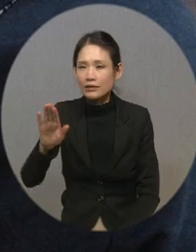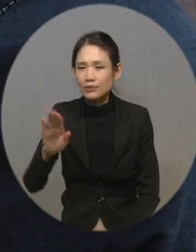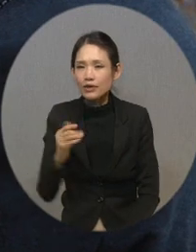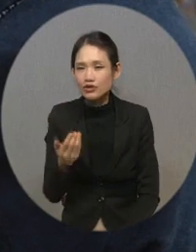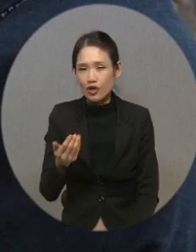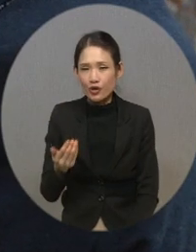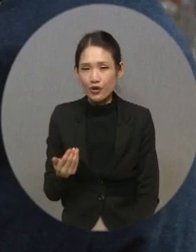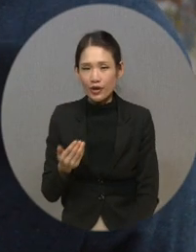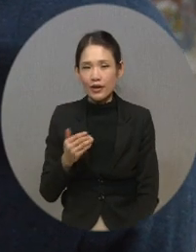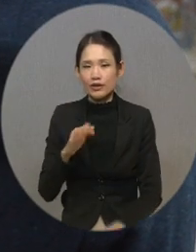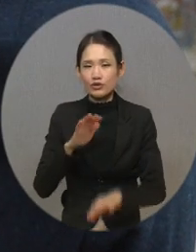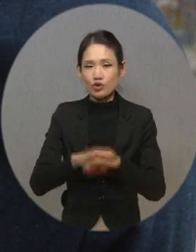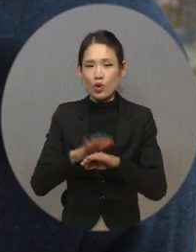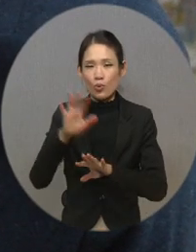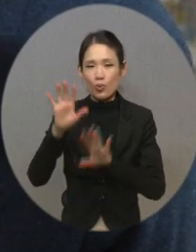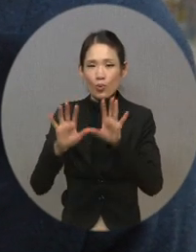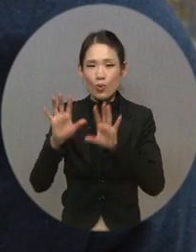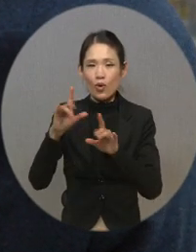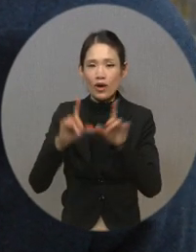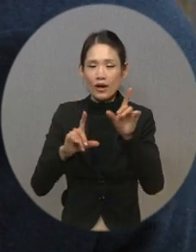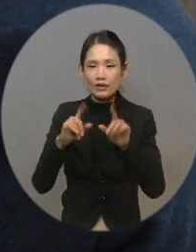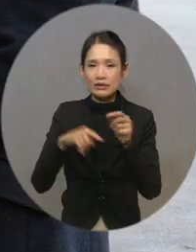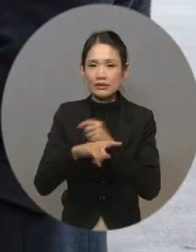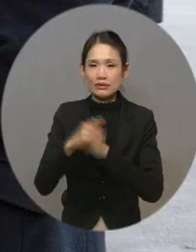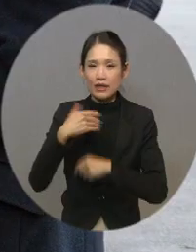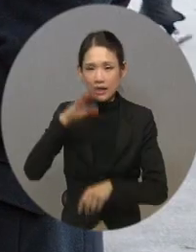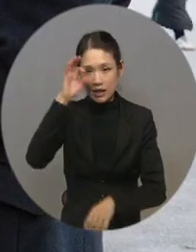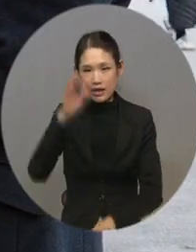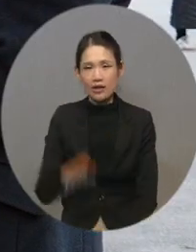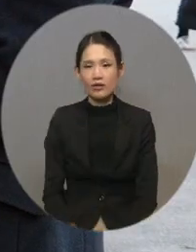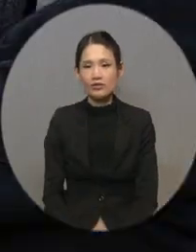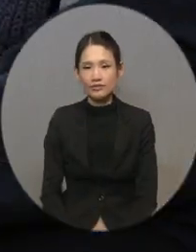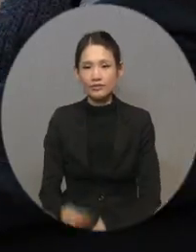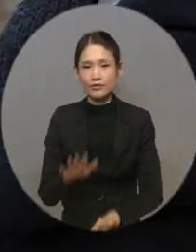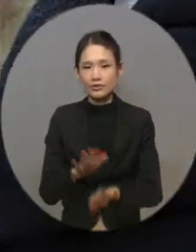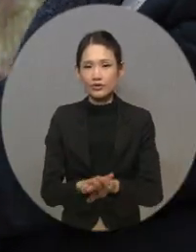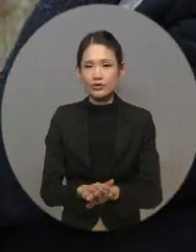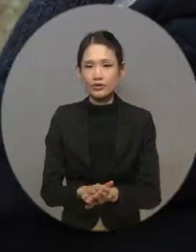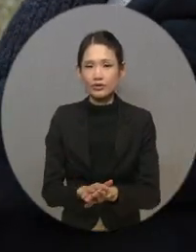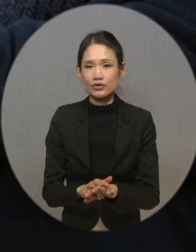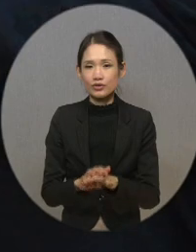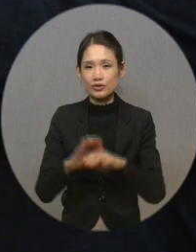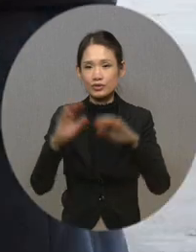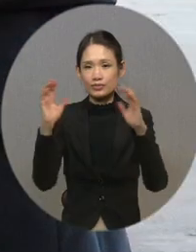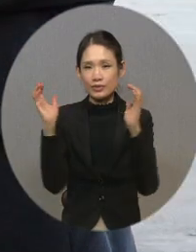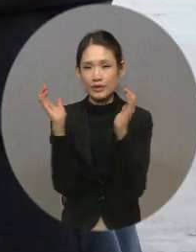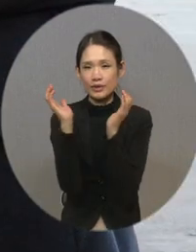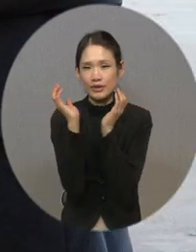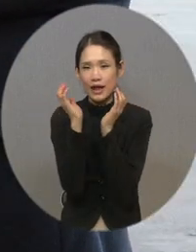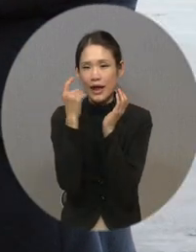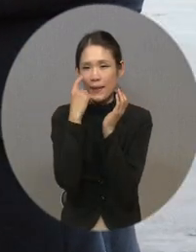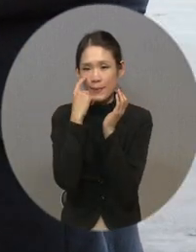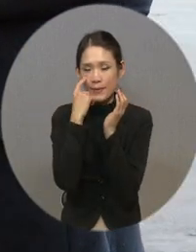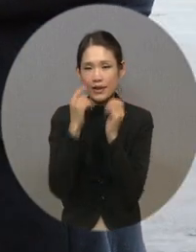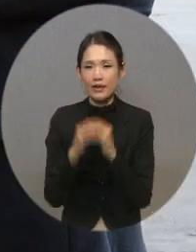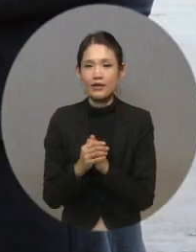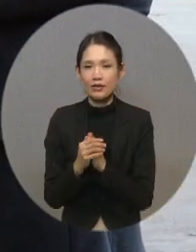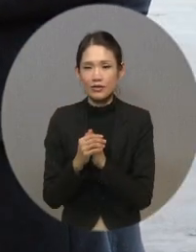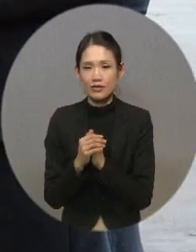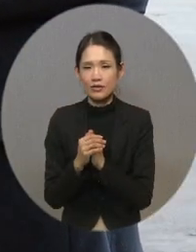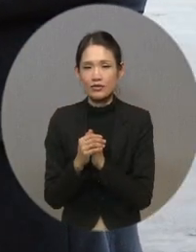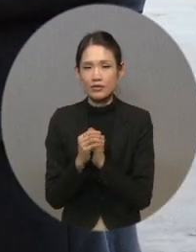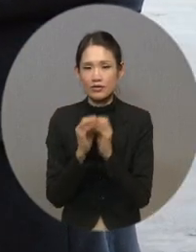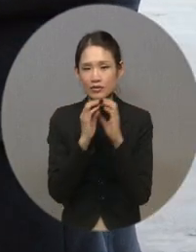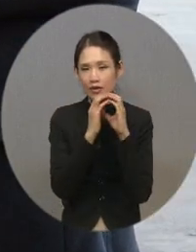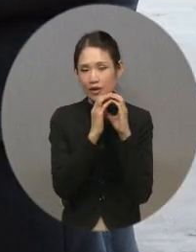모양으로 세계문화유산의 의미를 한번 알아볼게요. 네. 선생님, 저 손을 한번 이렇게 팔꿈치를 붙여보세요. 네. 붙이시고 손을 이렇게